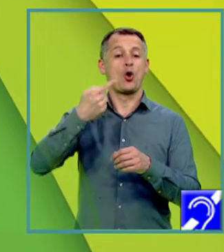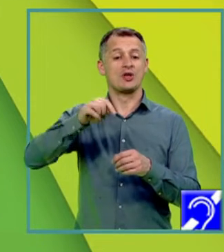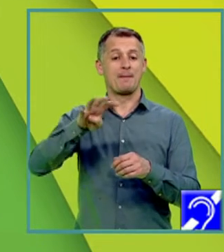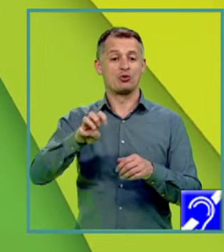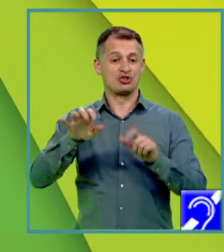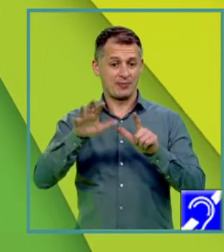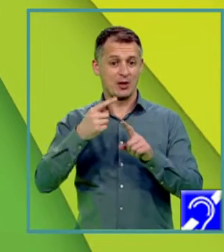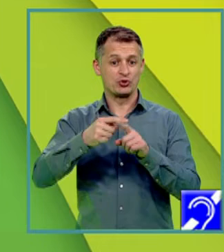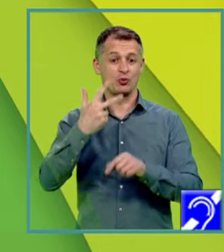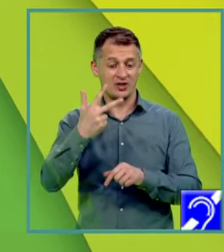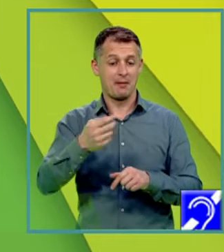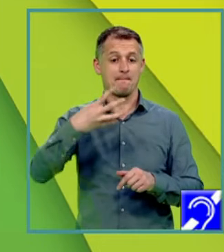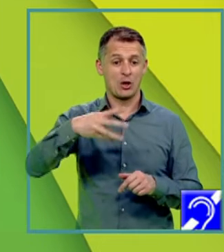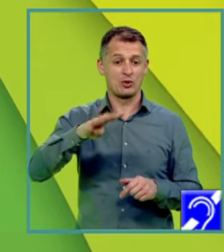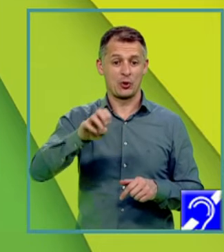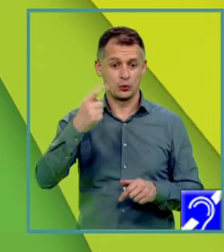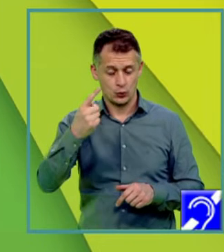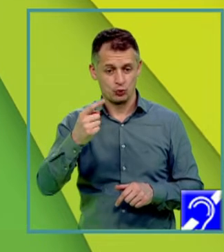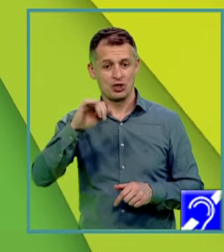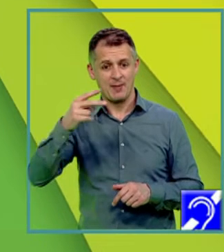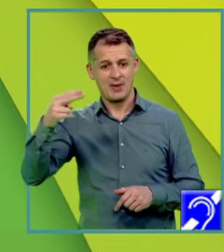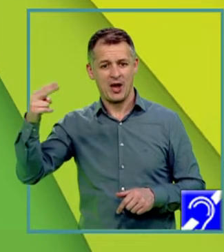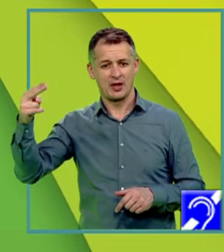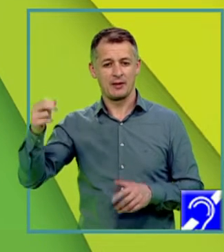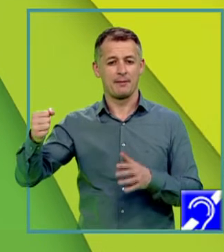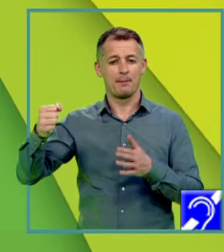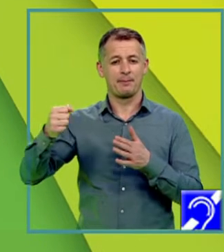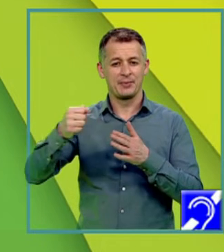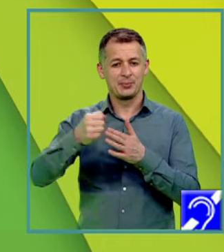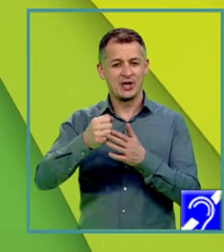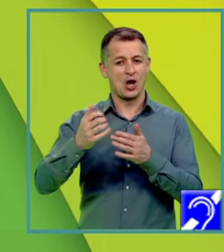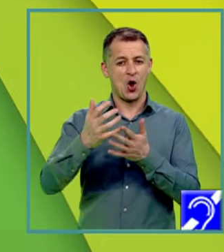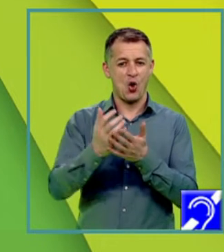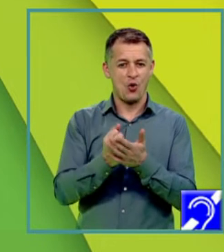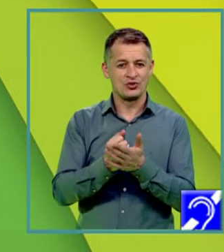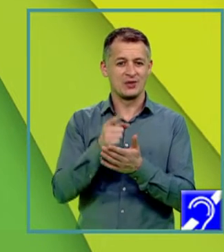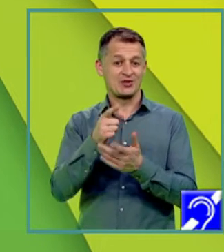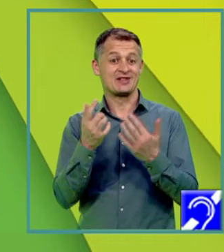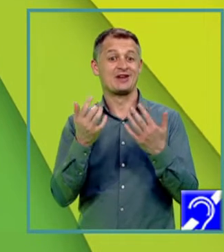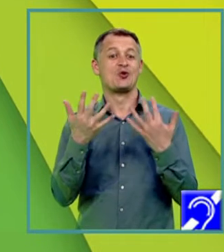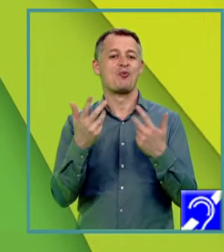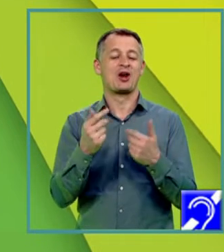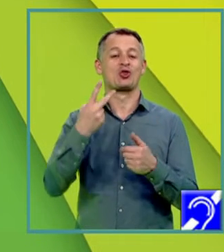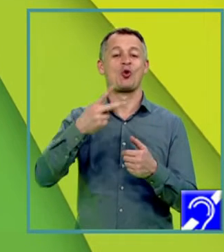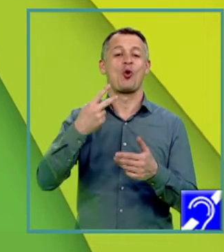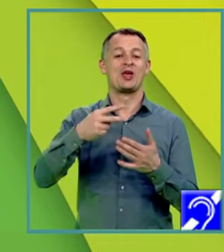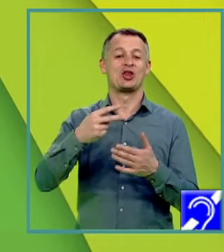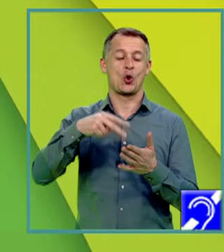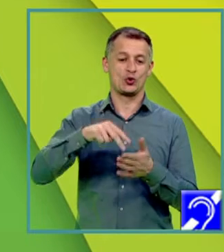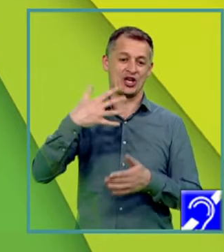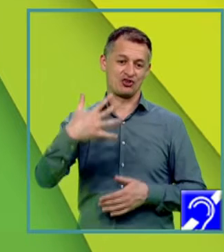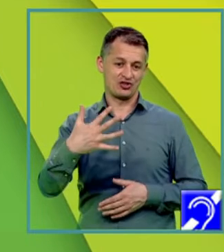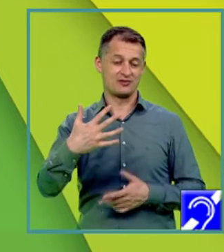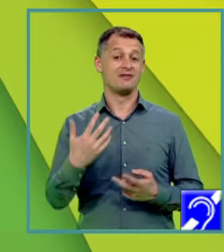înmulțit cu trei ne dă 441 și așa mai departe la un moment dat obținem această valoare 2205